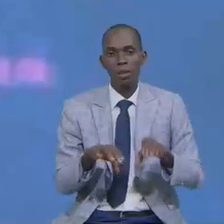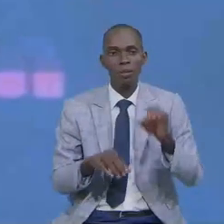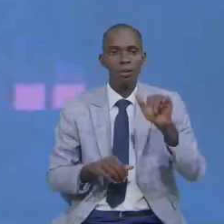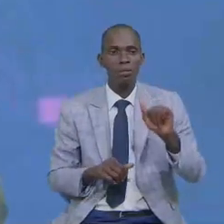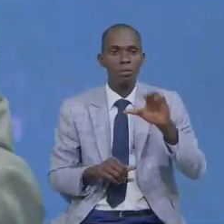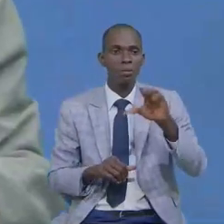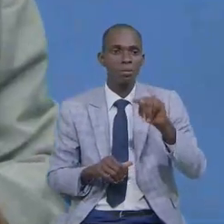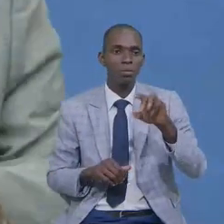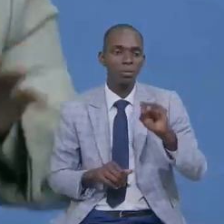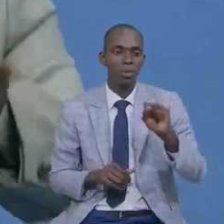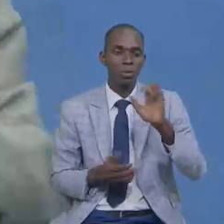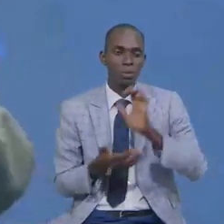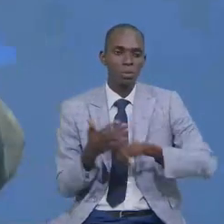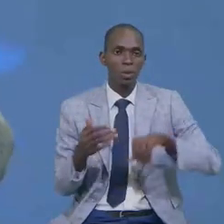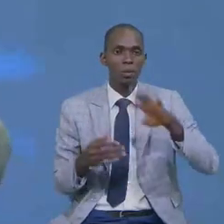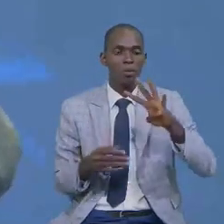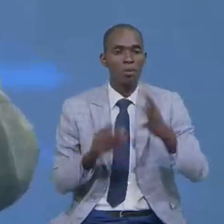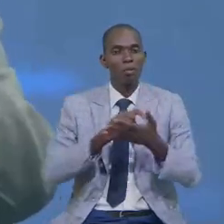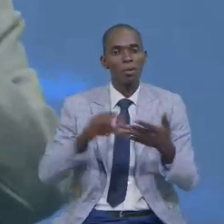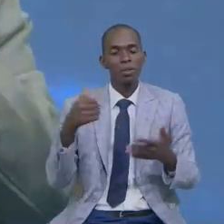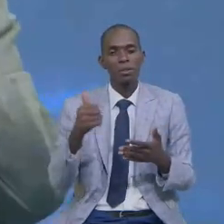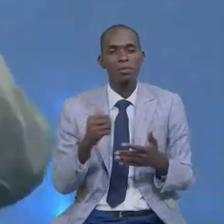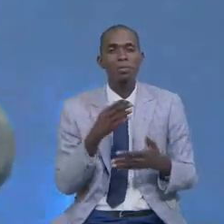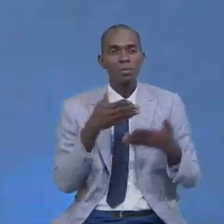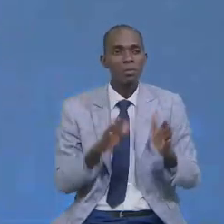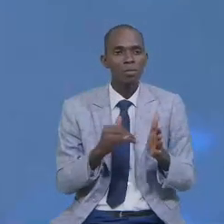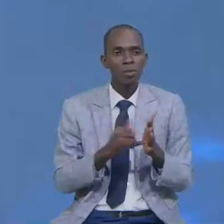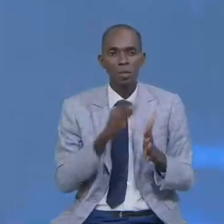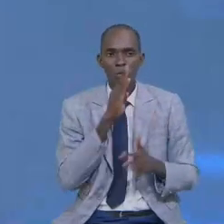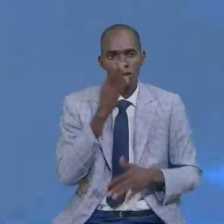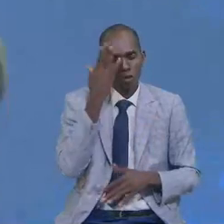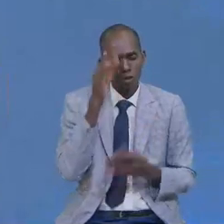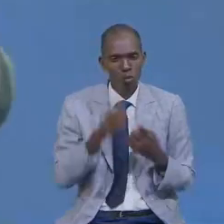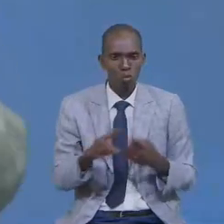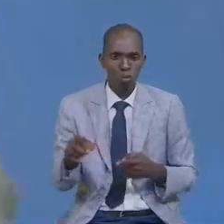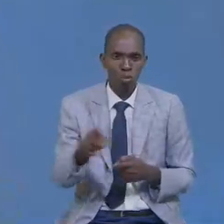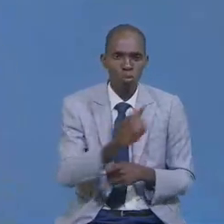verset 10. Actes 4, 10.